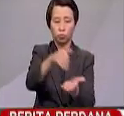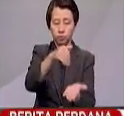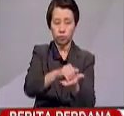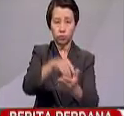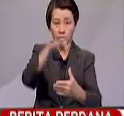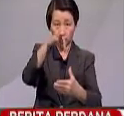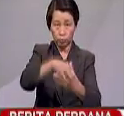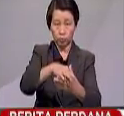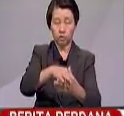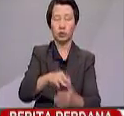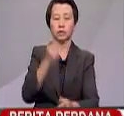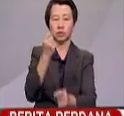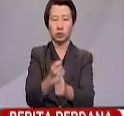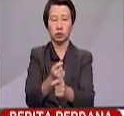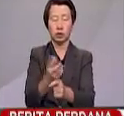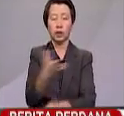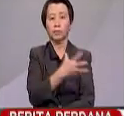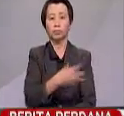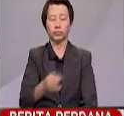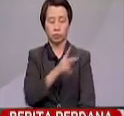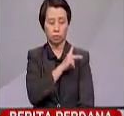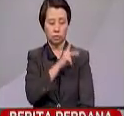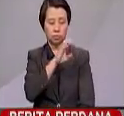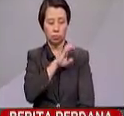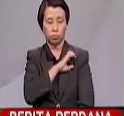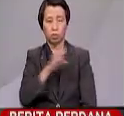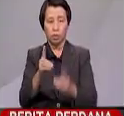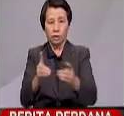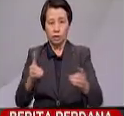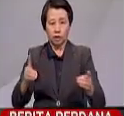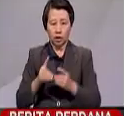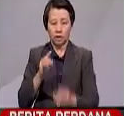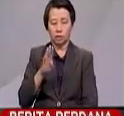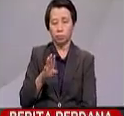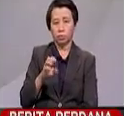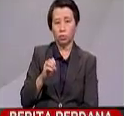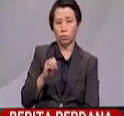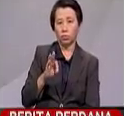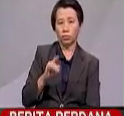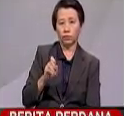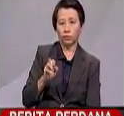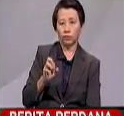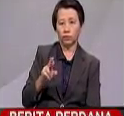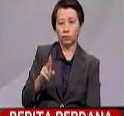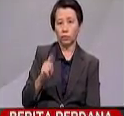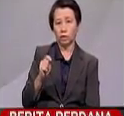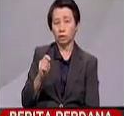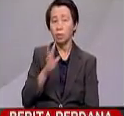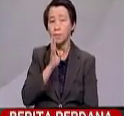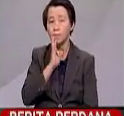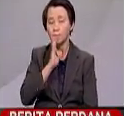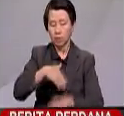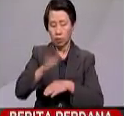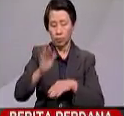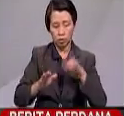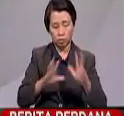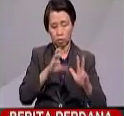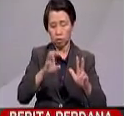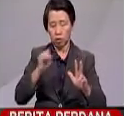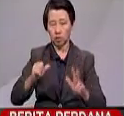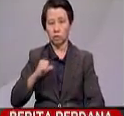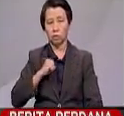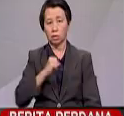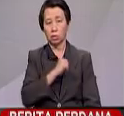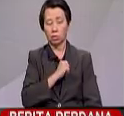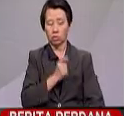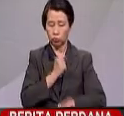yang ditetapkan. Sementara itu, Ketua Polis Daerah Beaufort DSP Azmir Abdul Razak berkata, lebih 300 anggota